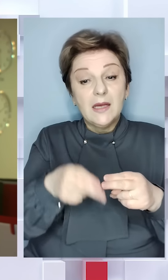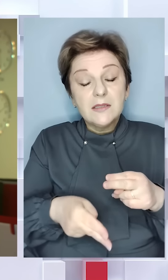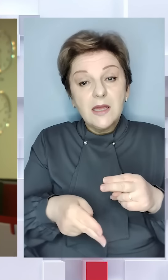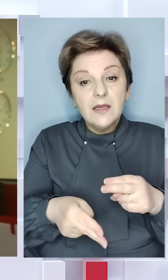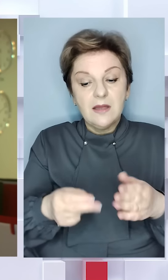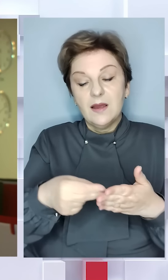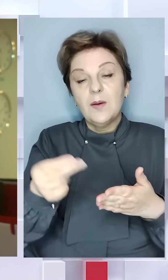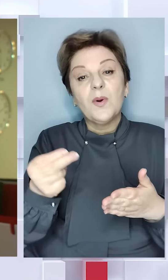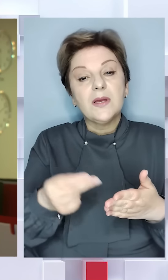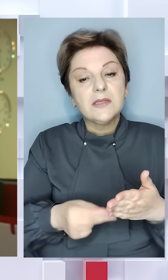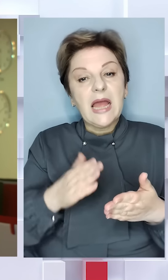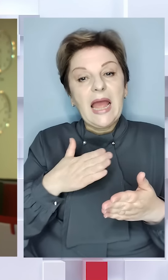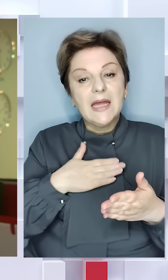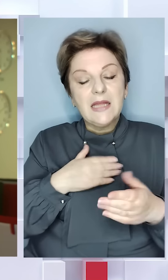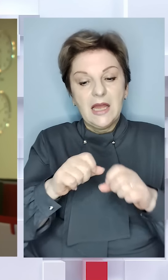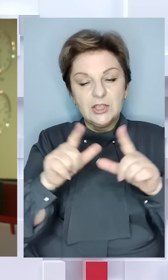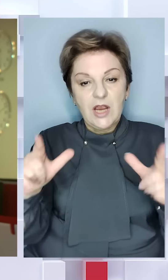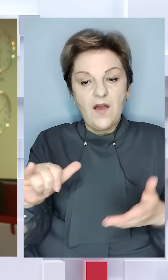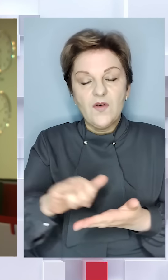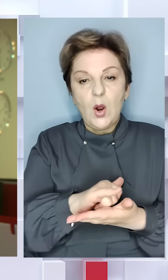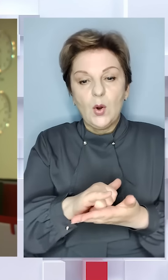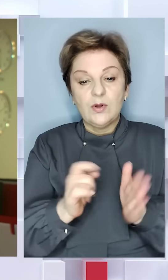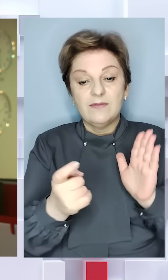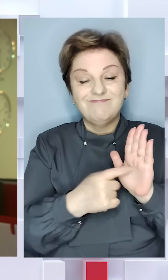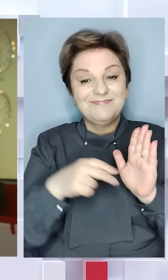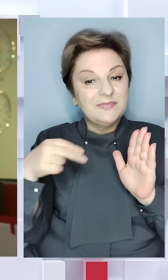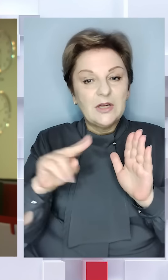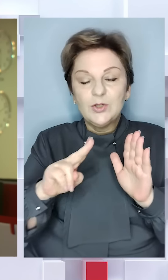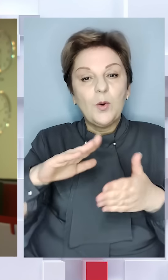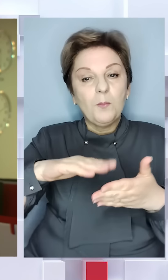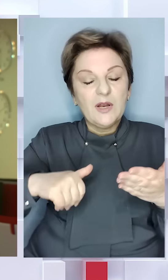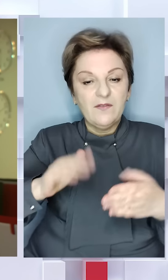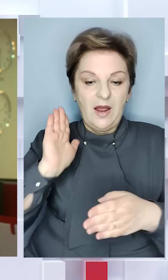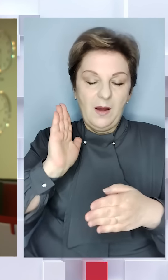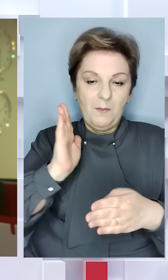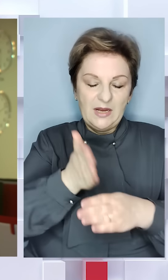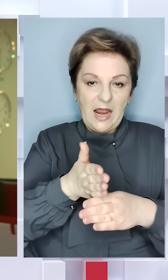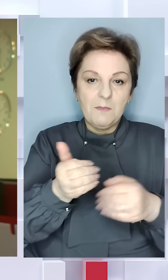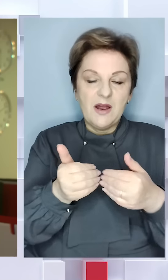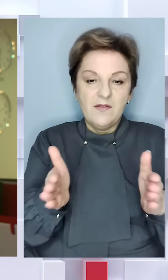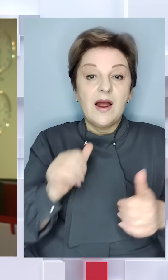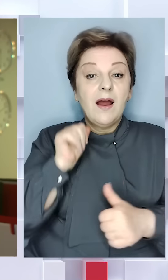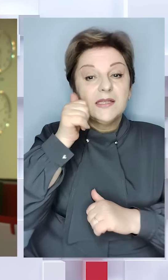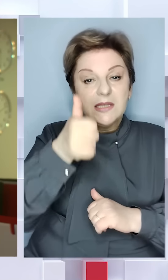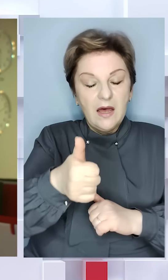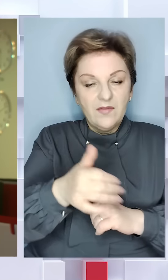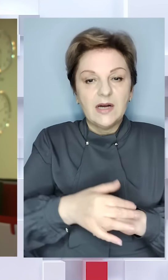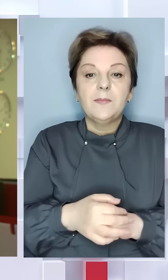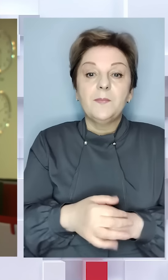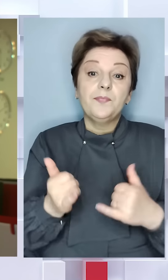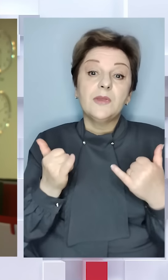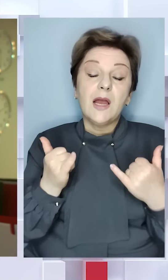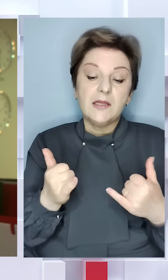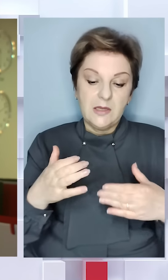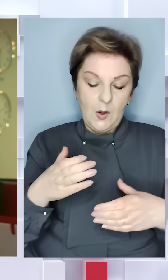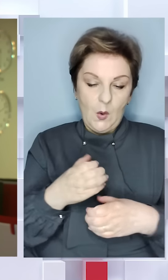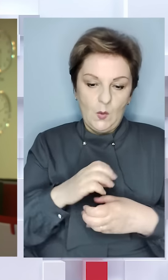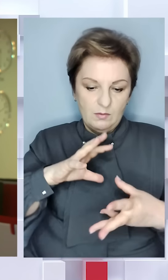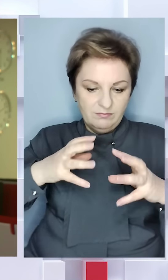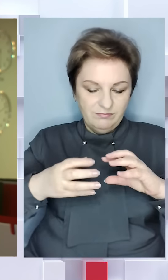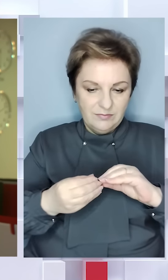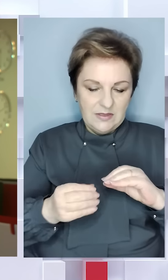завершую. Підписуйтесь на наш канал, ставте дзвіночок, щоб не пропустити прямі ефіри. Наступне уже завтра. А зараз коротко